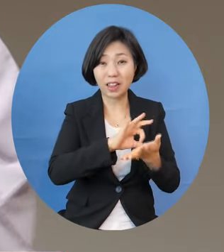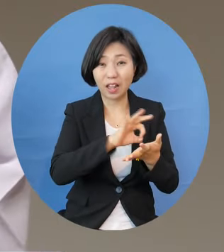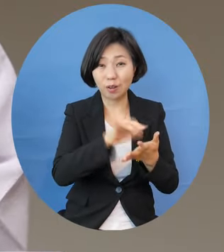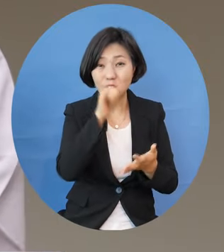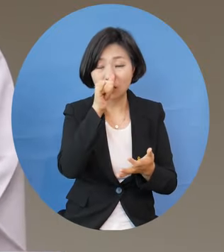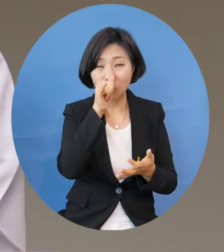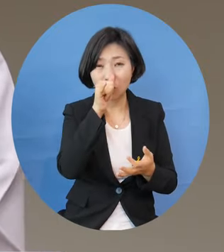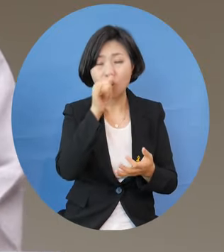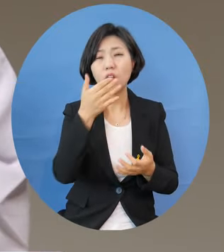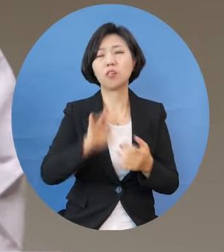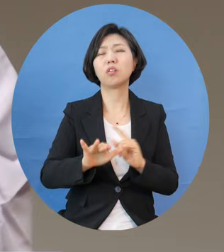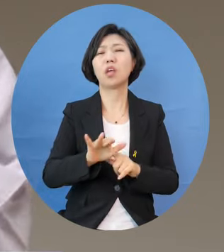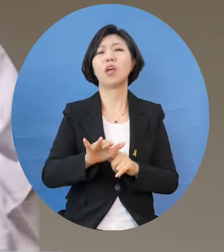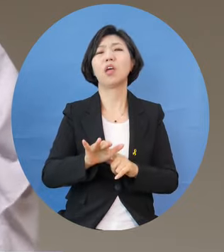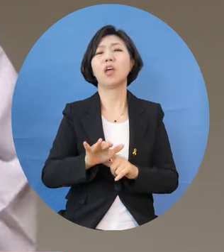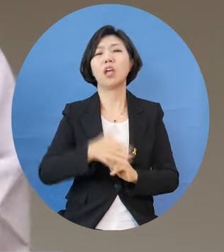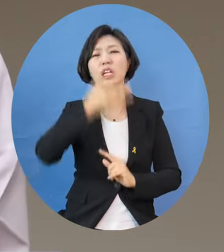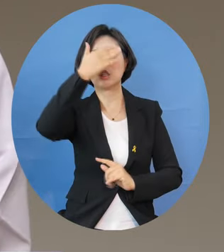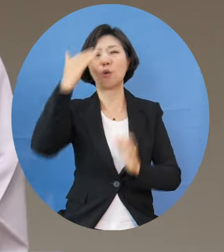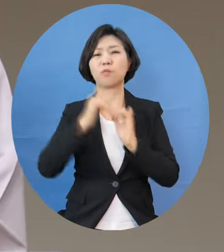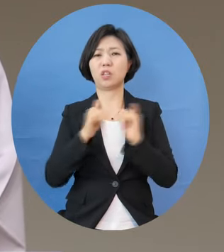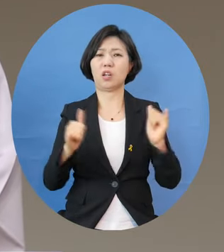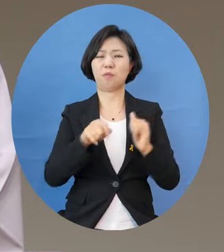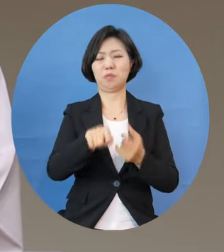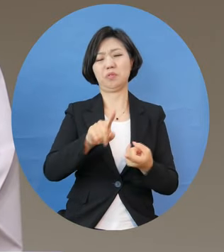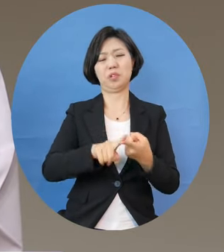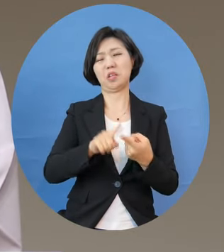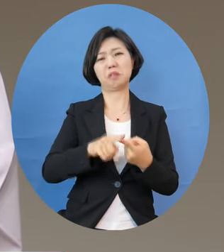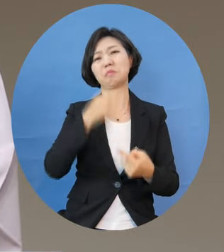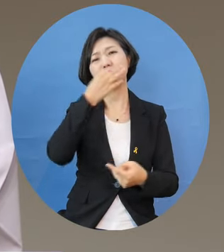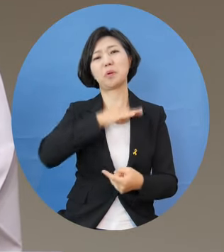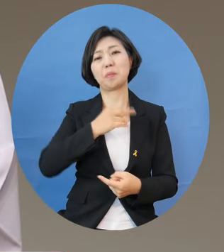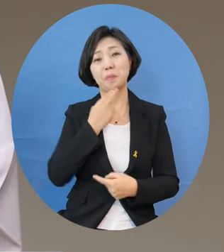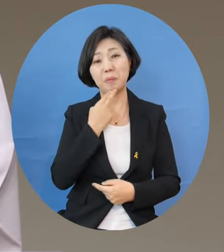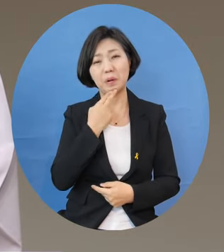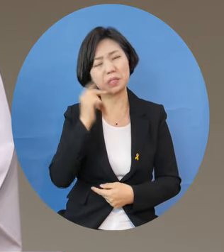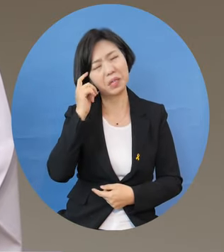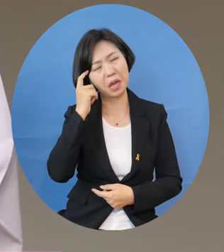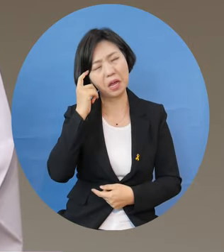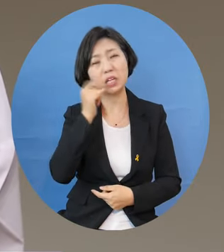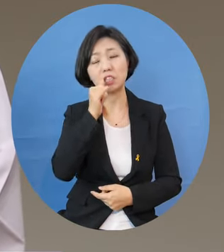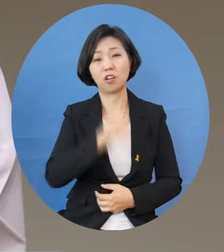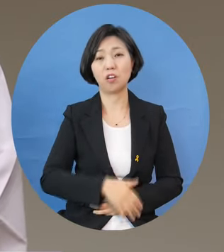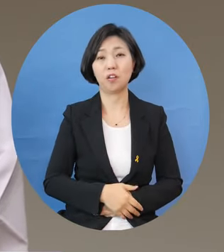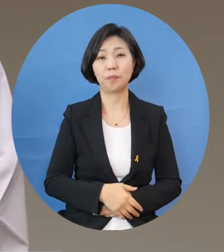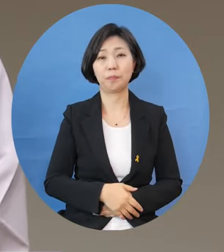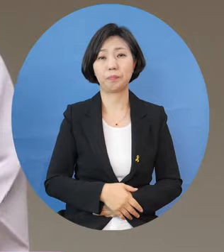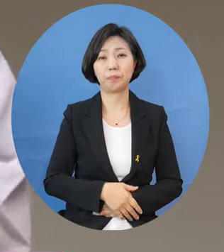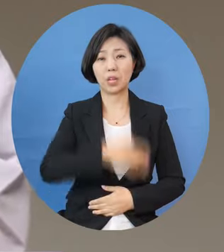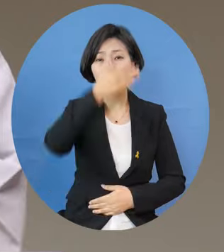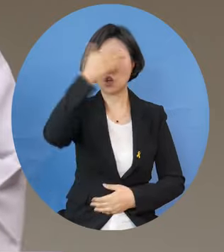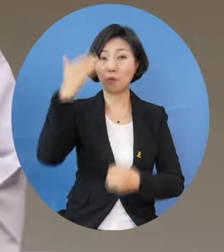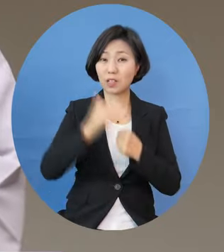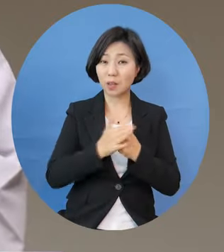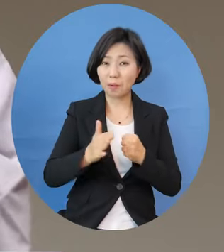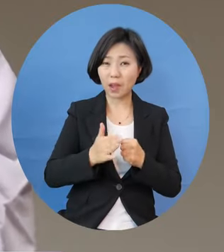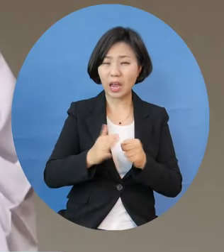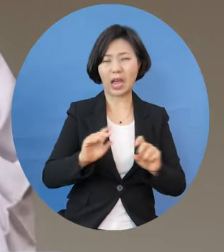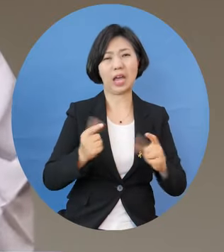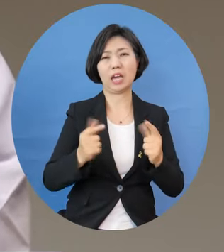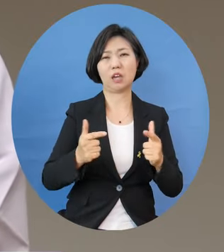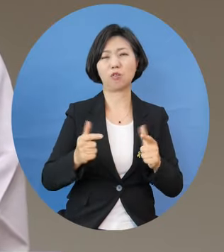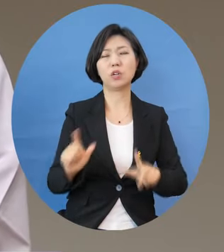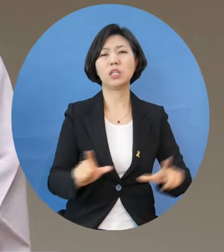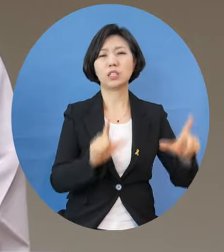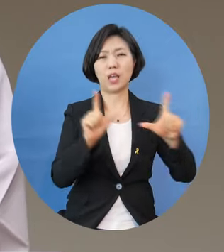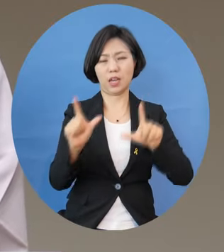것이 젊은 사람들에게는 이제 더 이상 먹히지가 않는다. 젊기 때문에 먹히지 않는 게 아니라 생활이